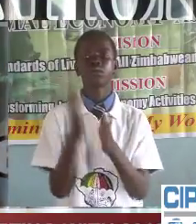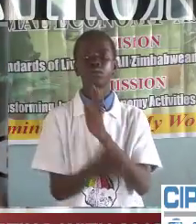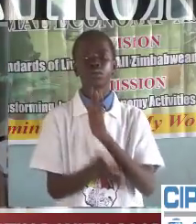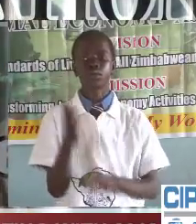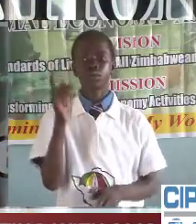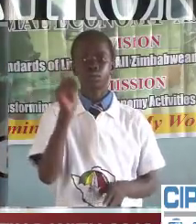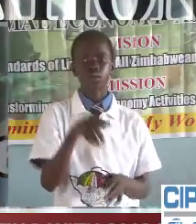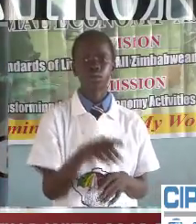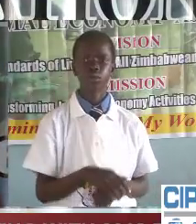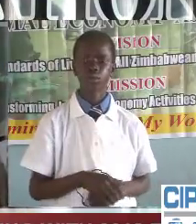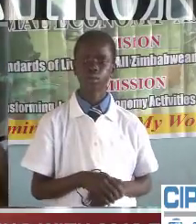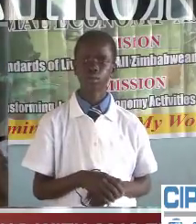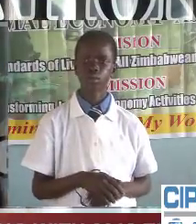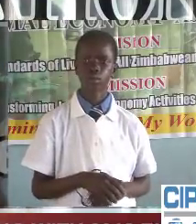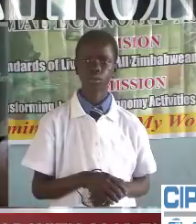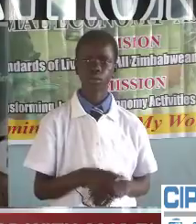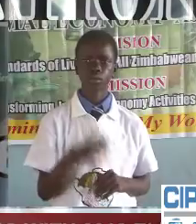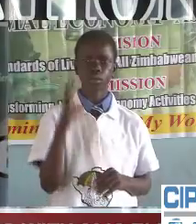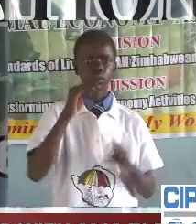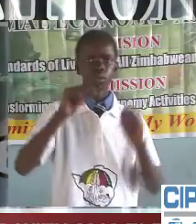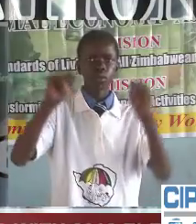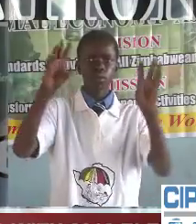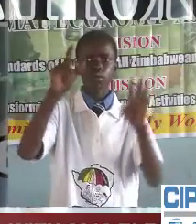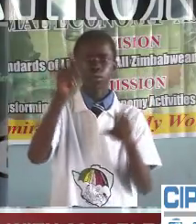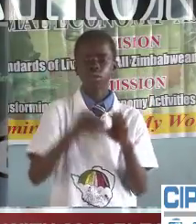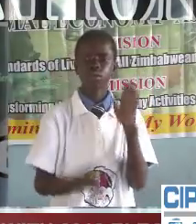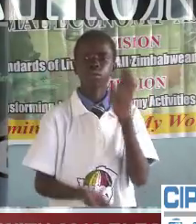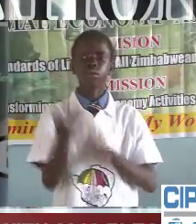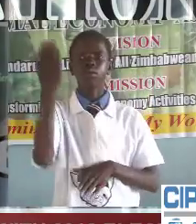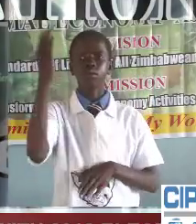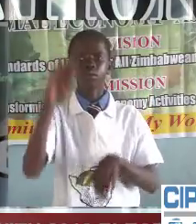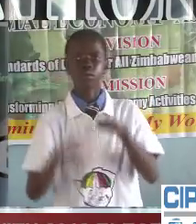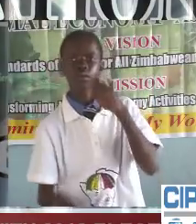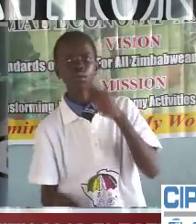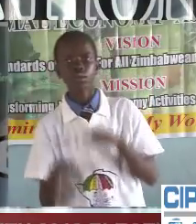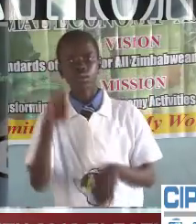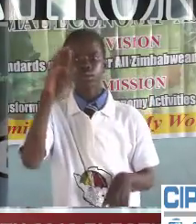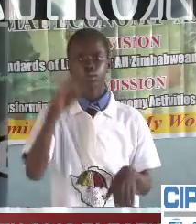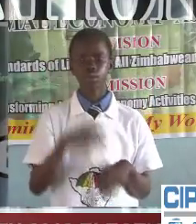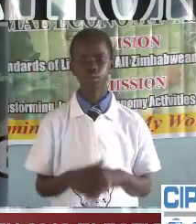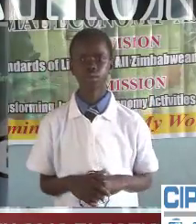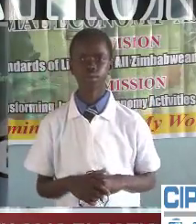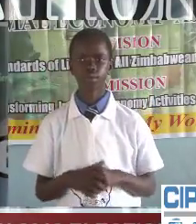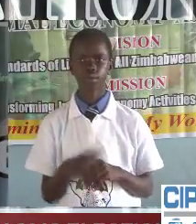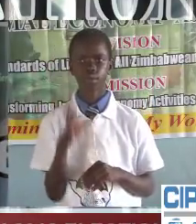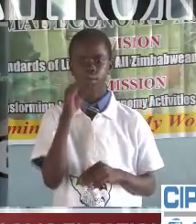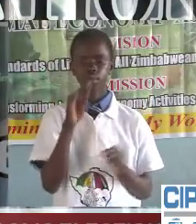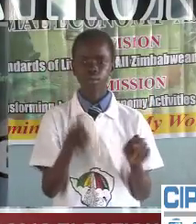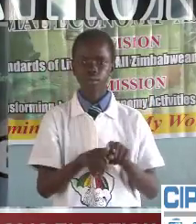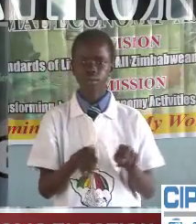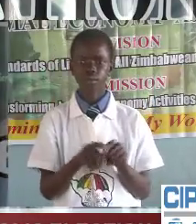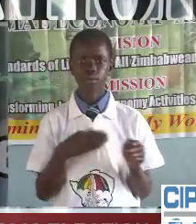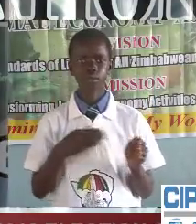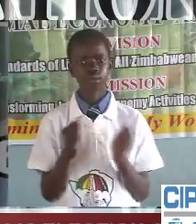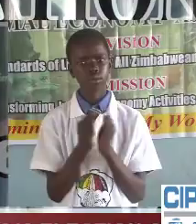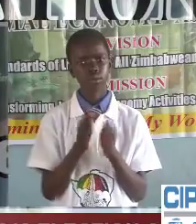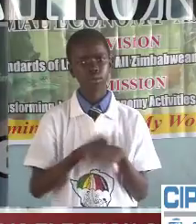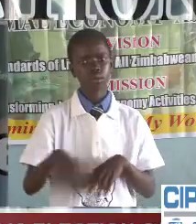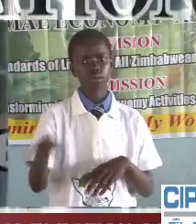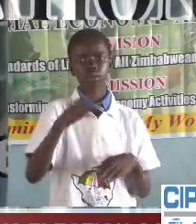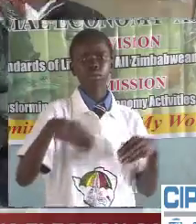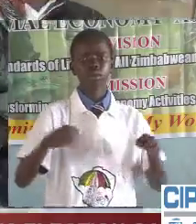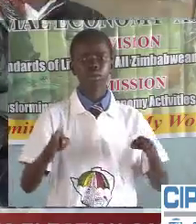totonzi maretsi akwira maretsi ndimo akwidza kana kuadzisa ipapo ndokumbira kuti tinzwisane